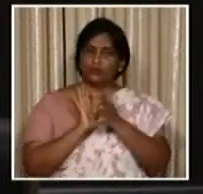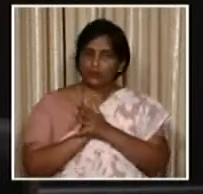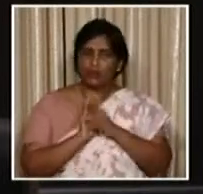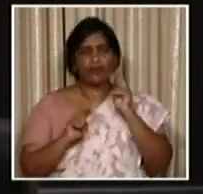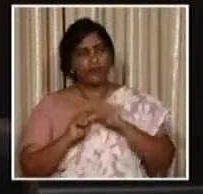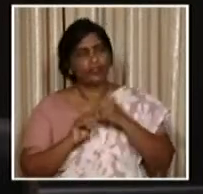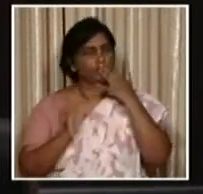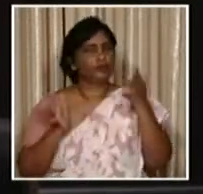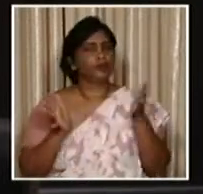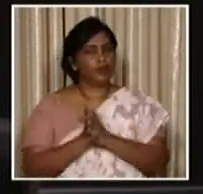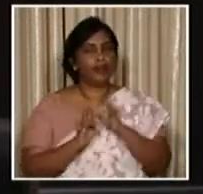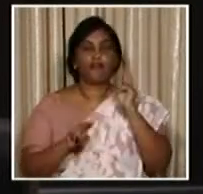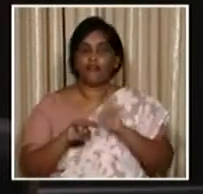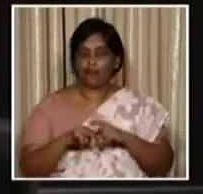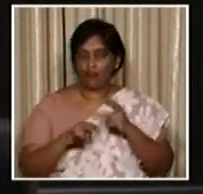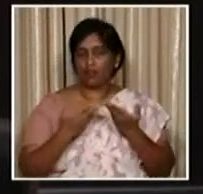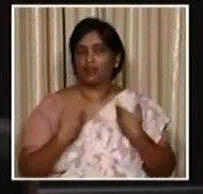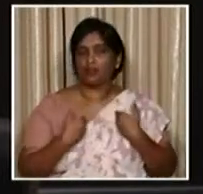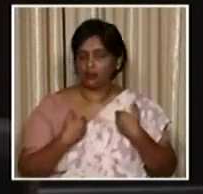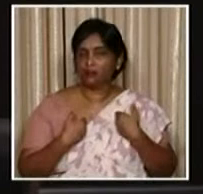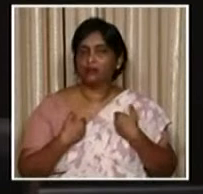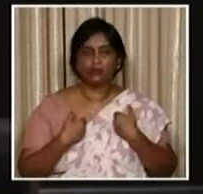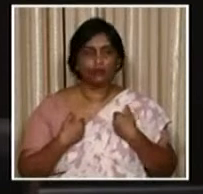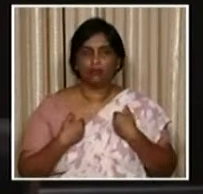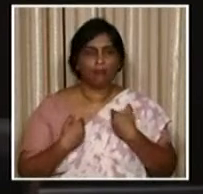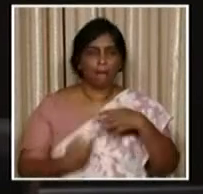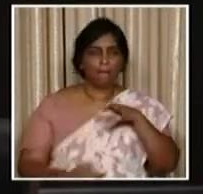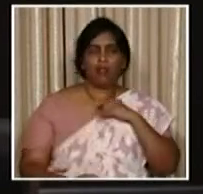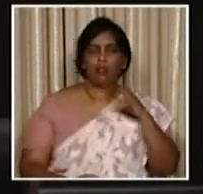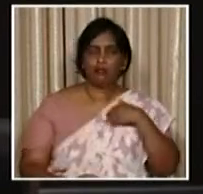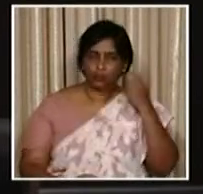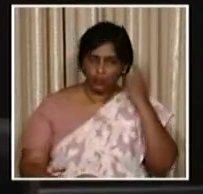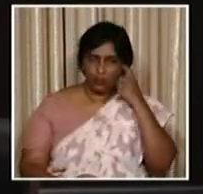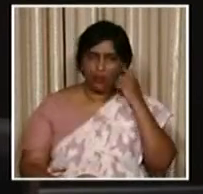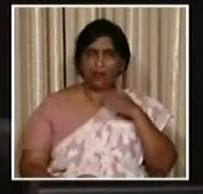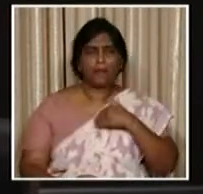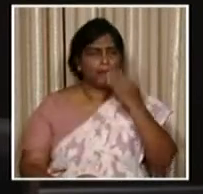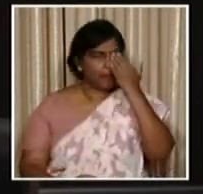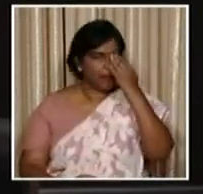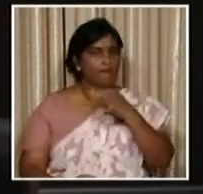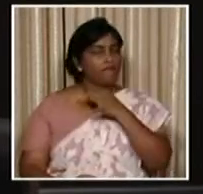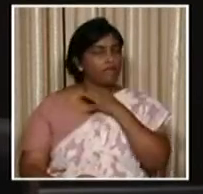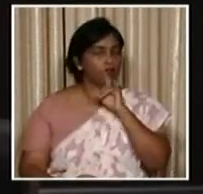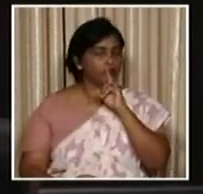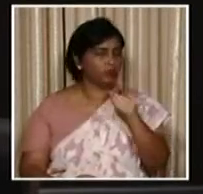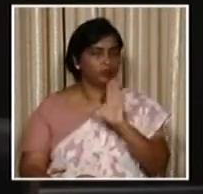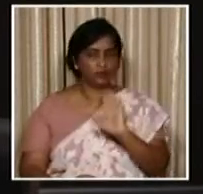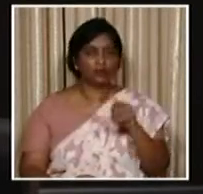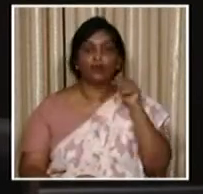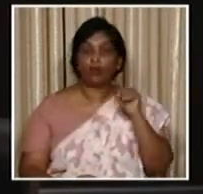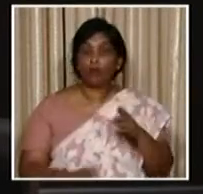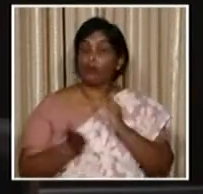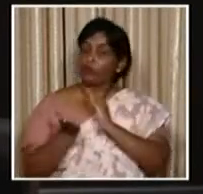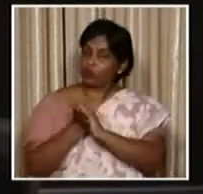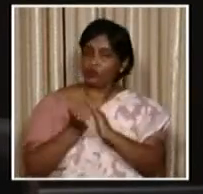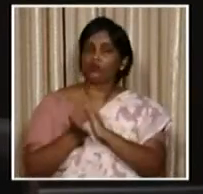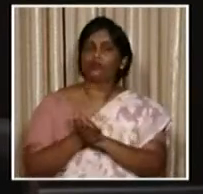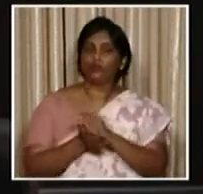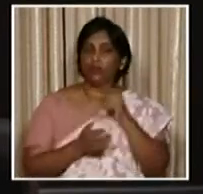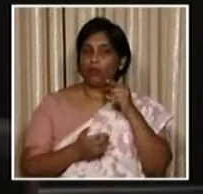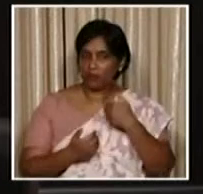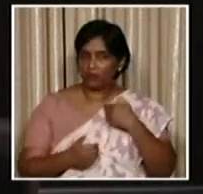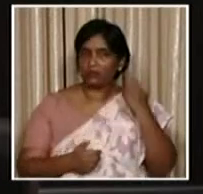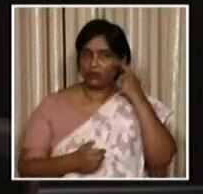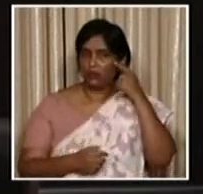එකට පාසල් ගිය මිත්‍රයෝ ඉන්නවා ඒගොල්ලෝ එහෙම එකගෙන නැහැ කියලා මම දන්නවා ඒ නිසා කරුණා කරලා මේක විහිළුවට ගන්න එපා මේකට උදව් කරන්න ඔබ